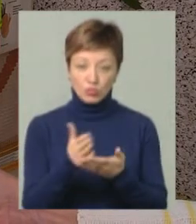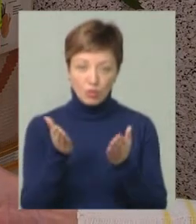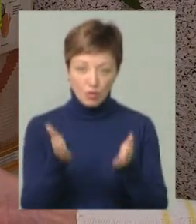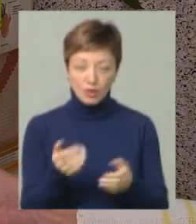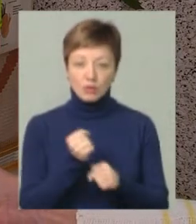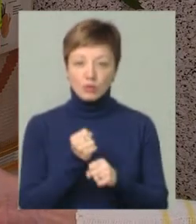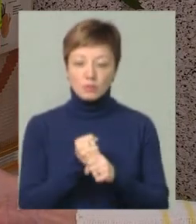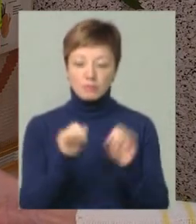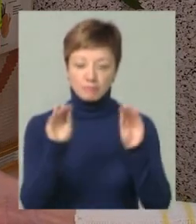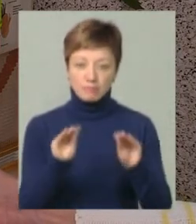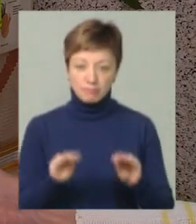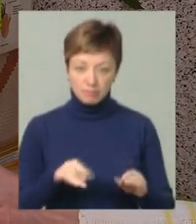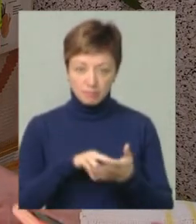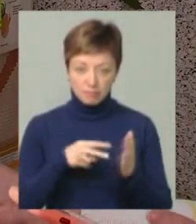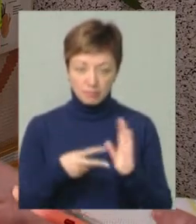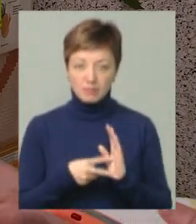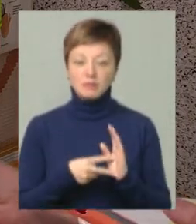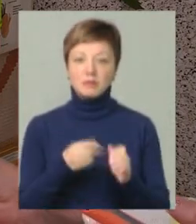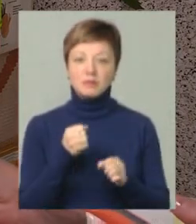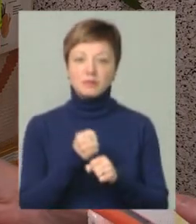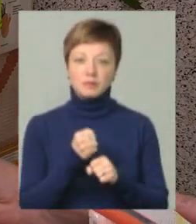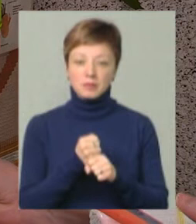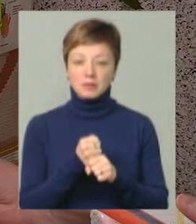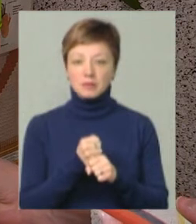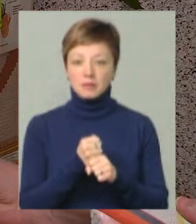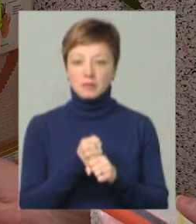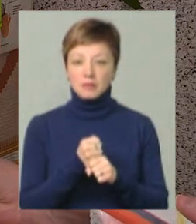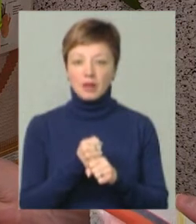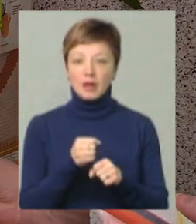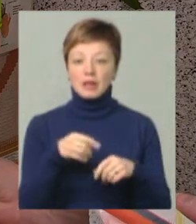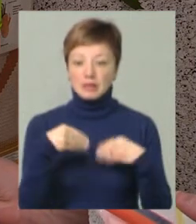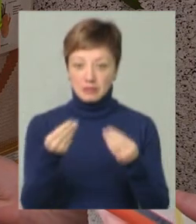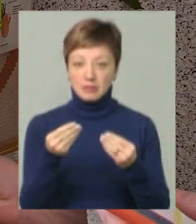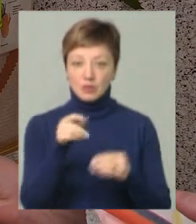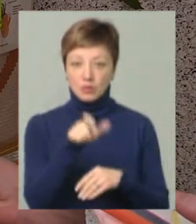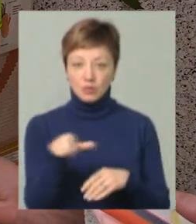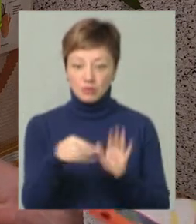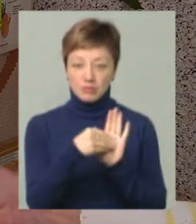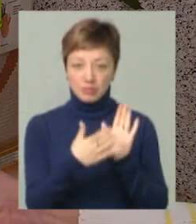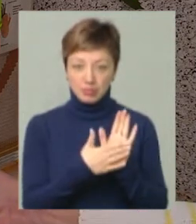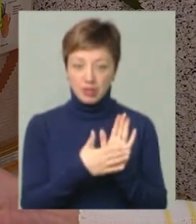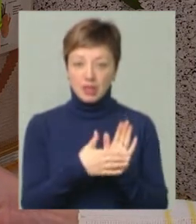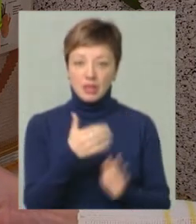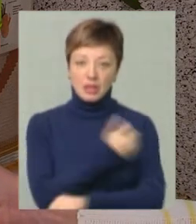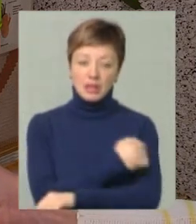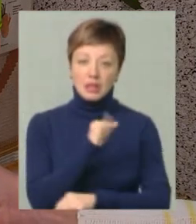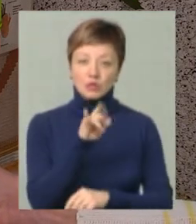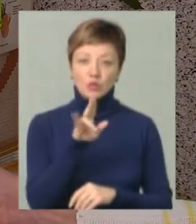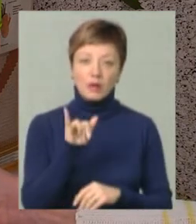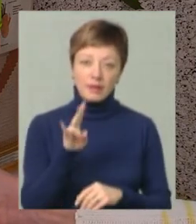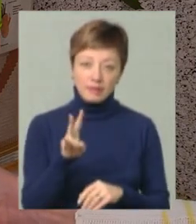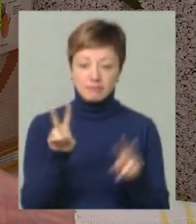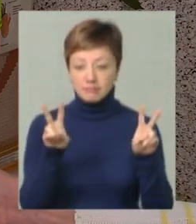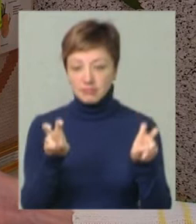лікування, зроблені призначення, зроблені активності, саме призначені ті чи інші інсуліни, ми лише автоматично виписуємо